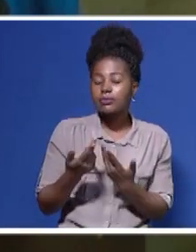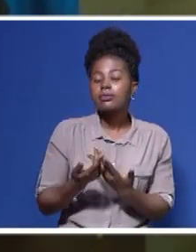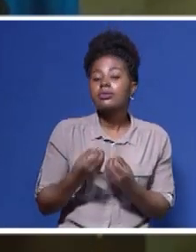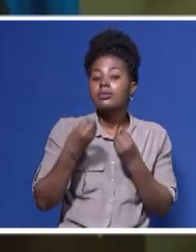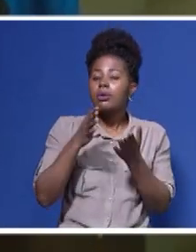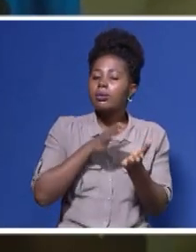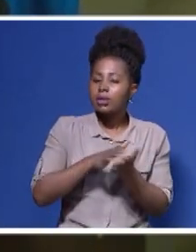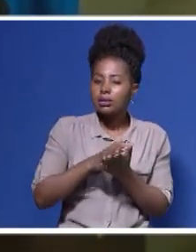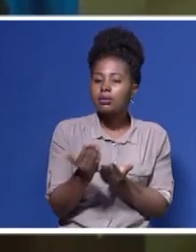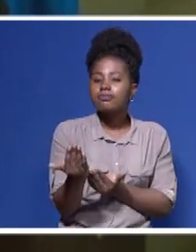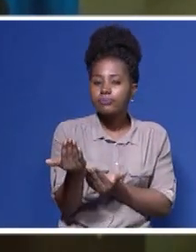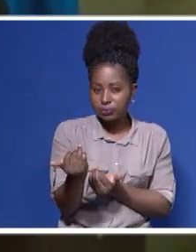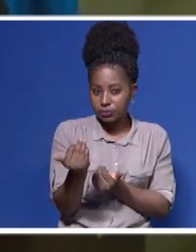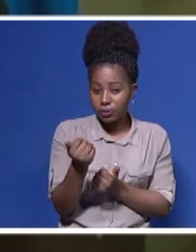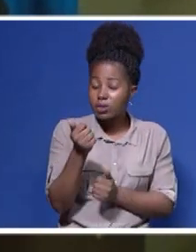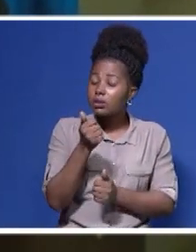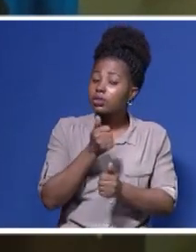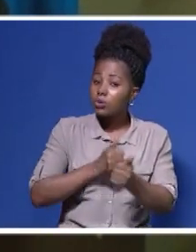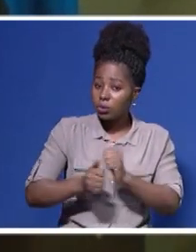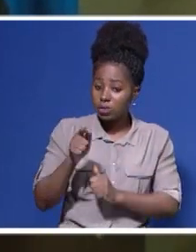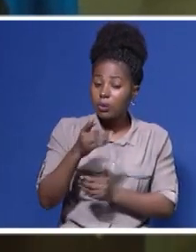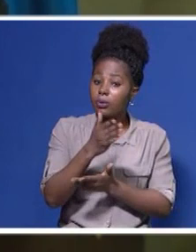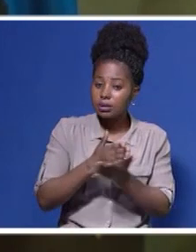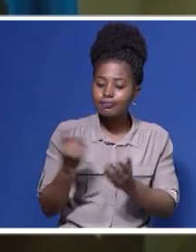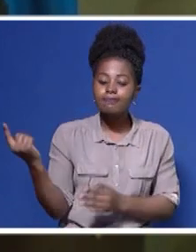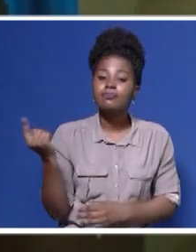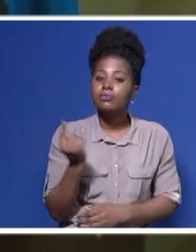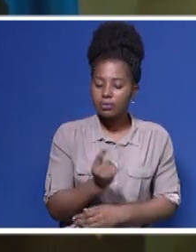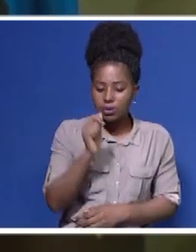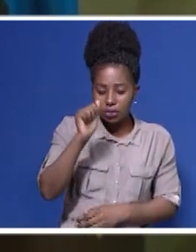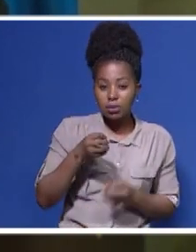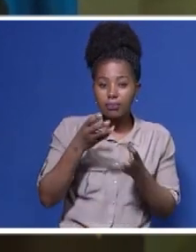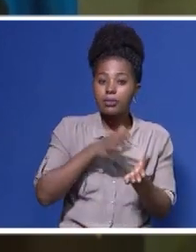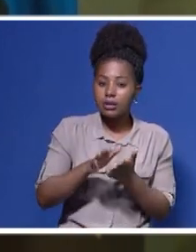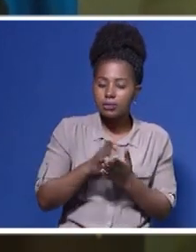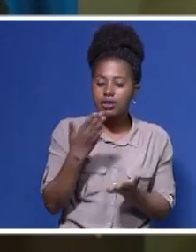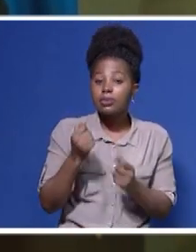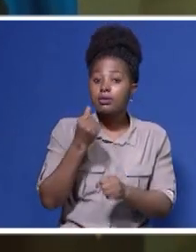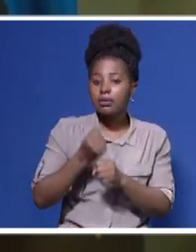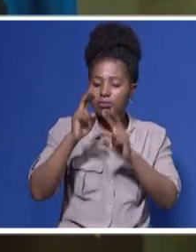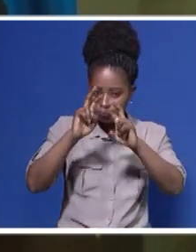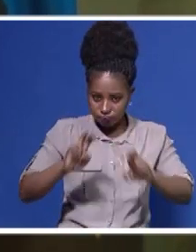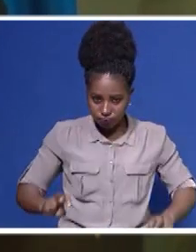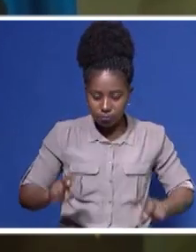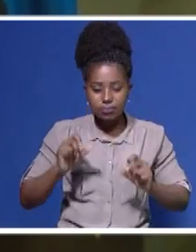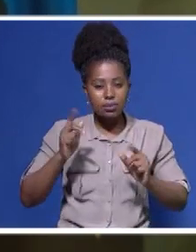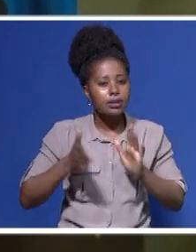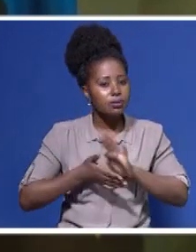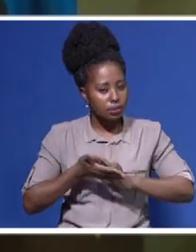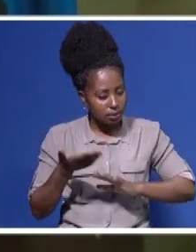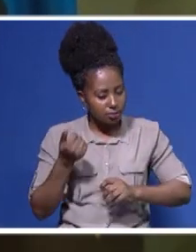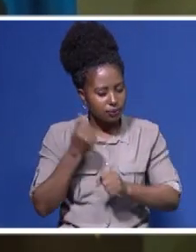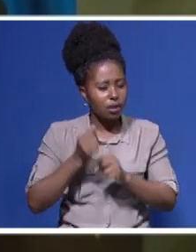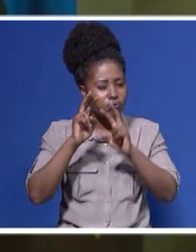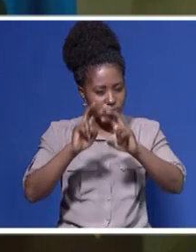wameelekezwa wasubiri kiongozi wa operation atakapofika ndiye ataelekeza namna kufanya upekuzi. Lakini walianza